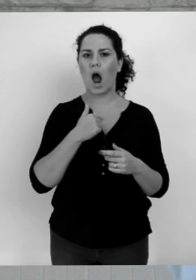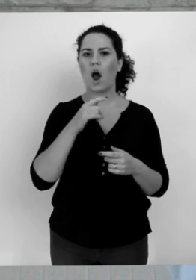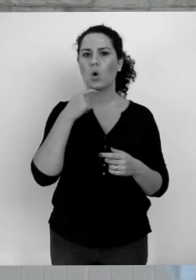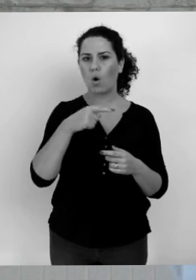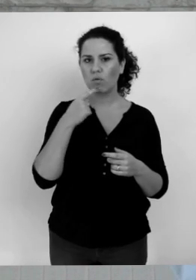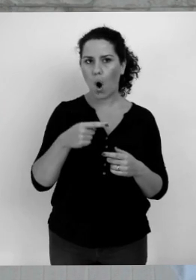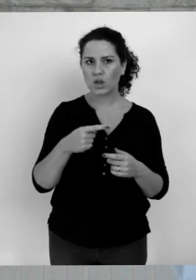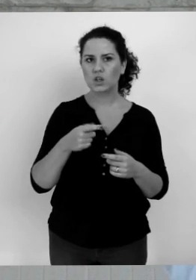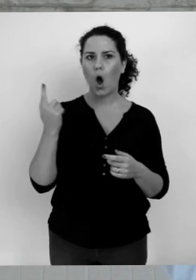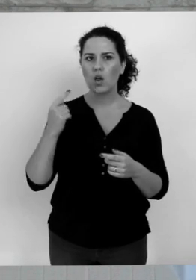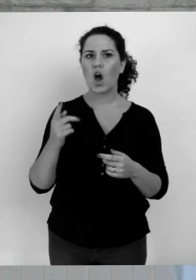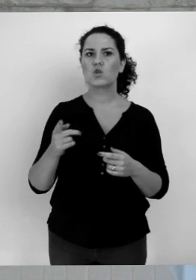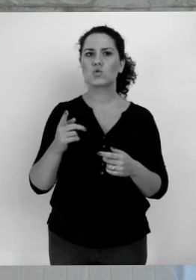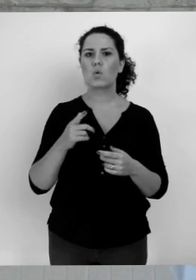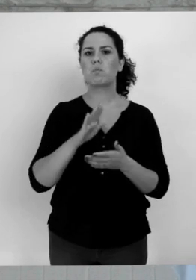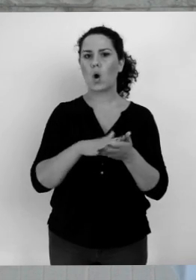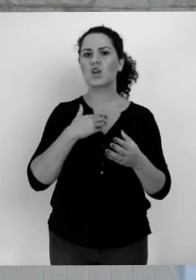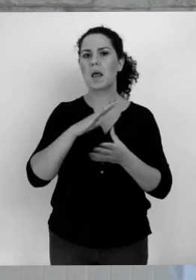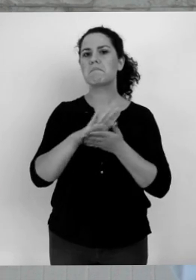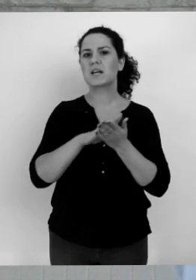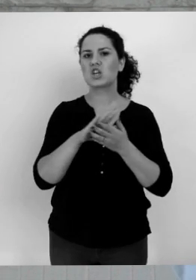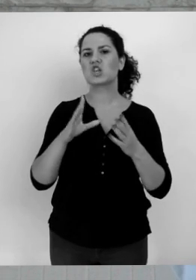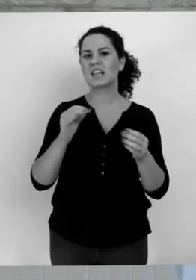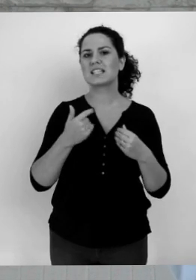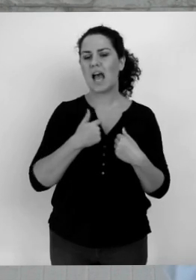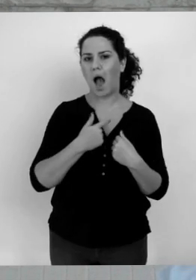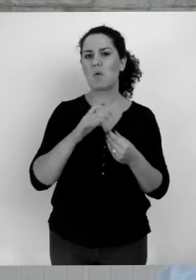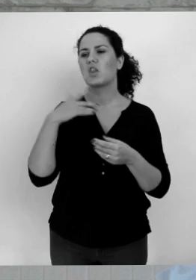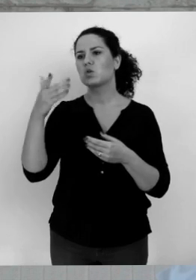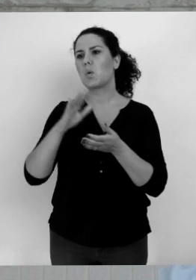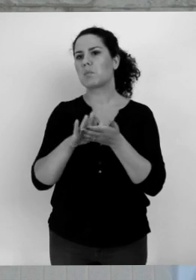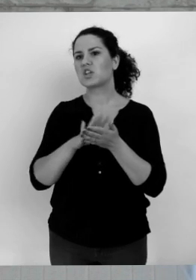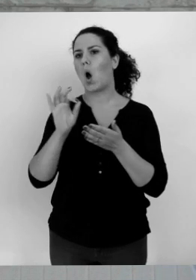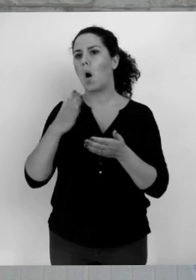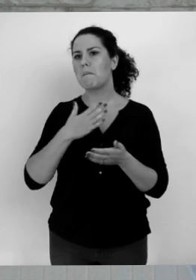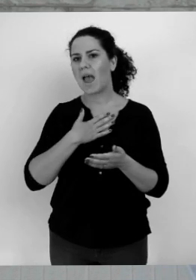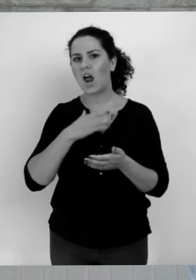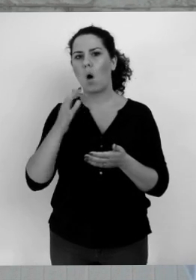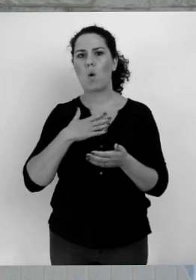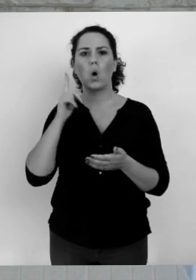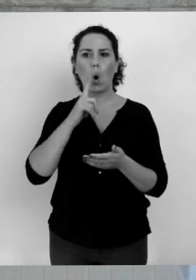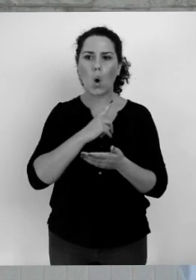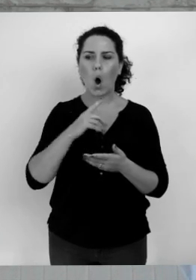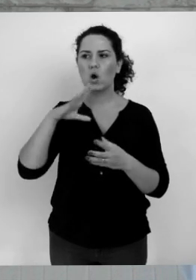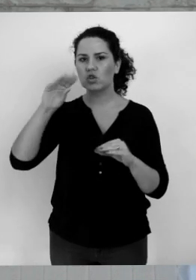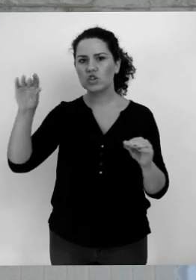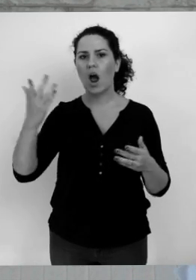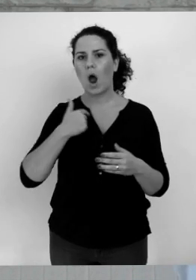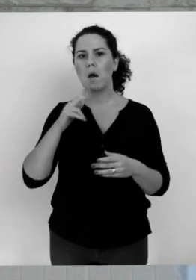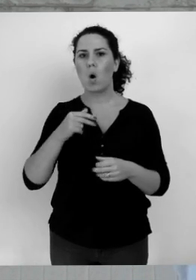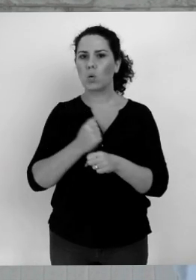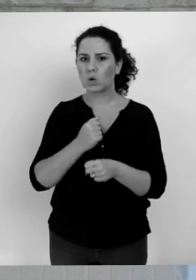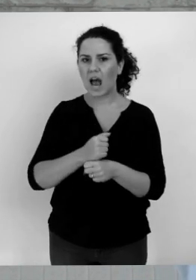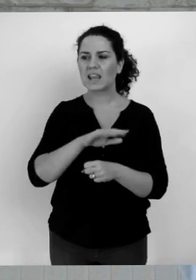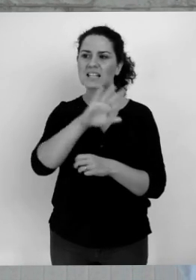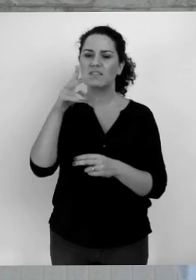govoriti, onda smo pošli pričati. Pričali su o meni, o mojoj gluhosti, kako mogu raditi. Kad su vidjeli da ja